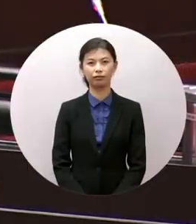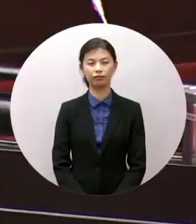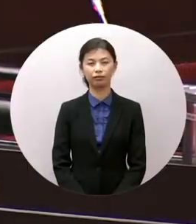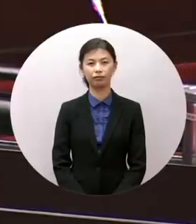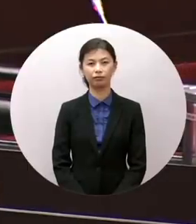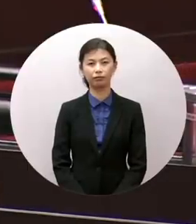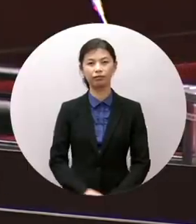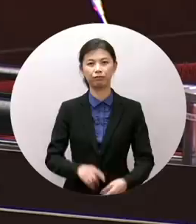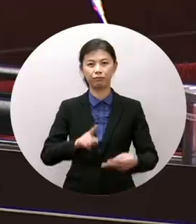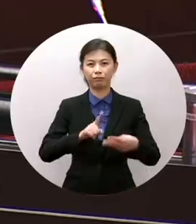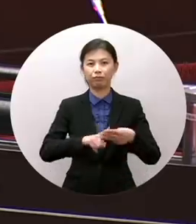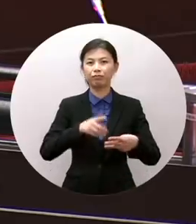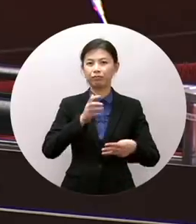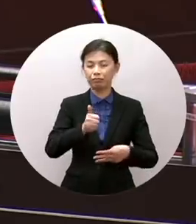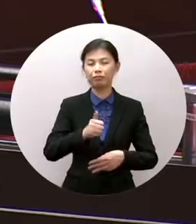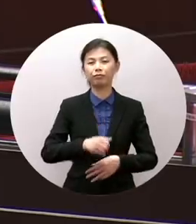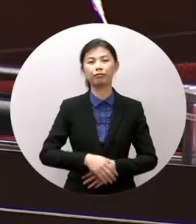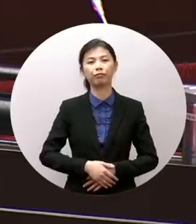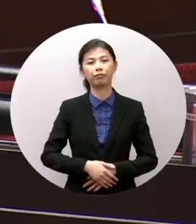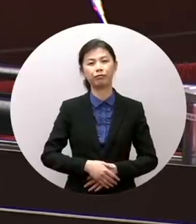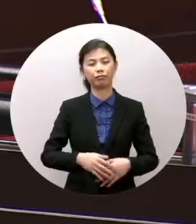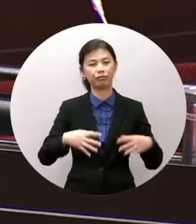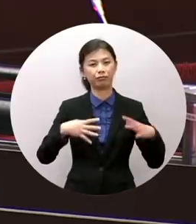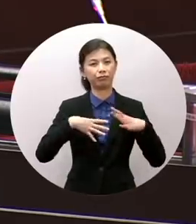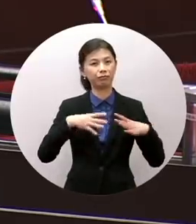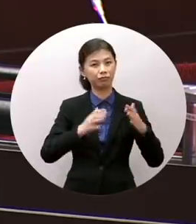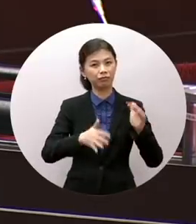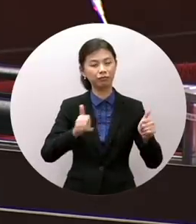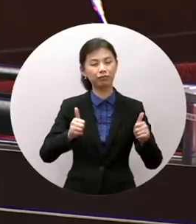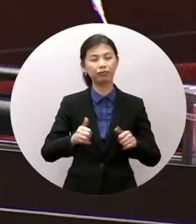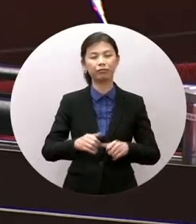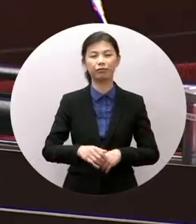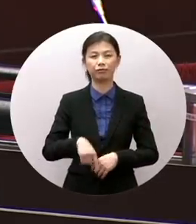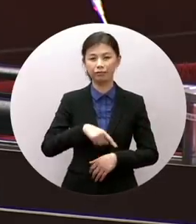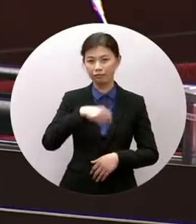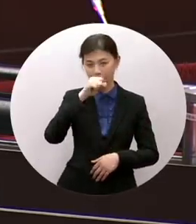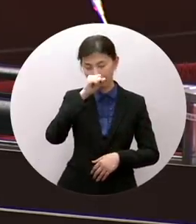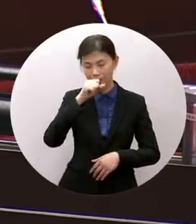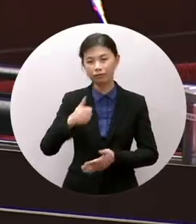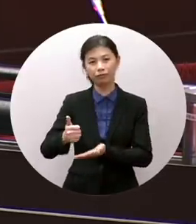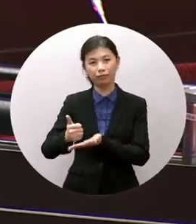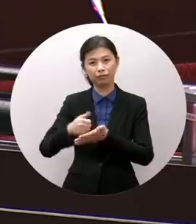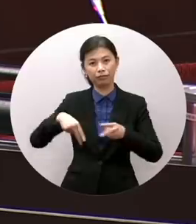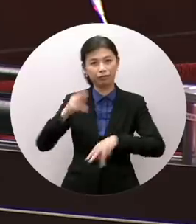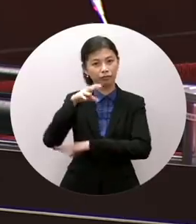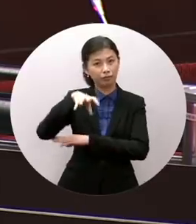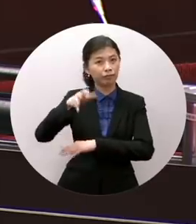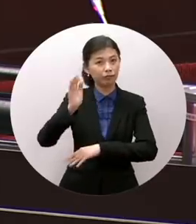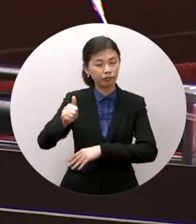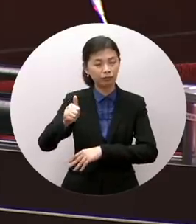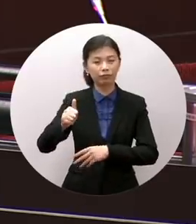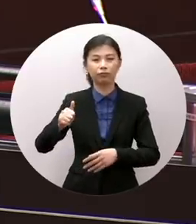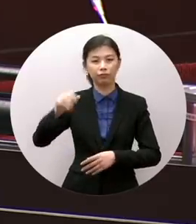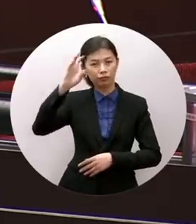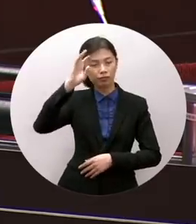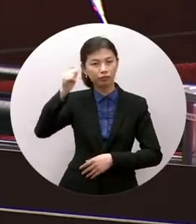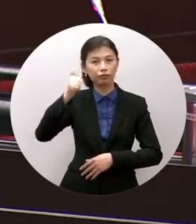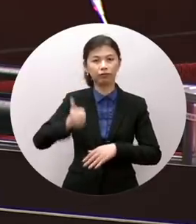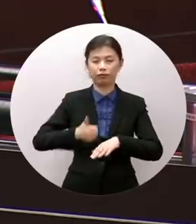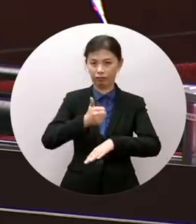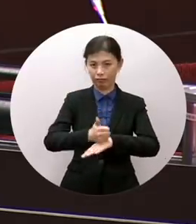好，主席，好，我们与会的官员，啊，请我们行政院长，我们的苏院长， 请苏院长。